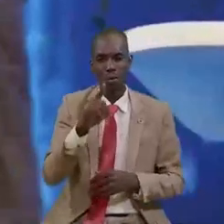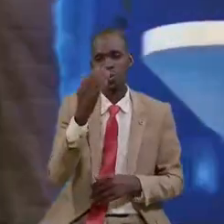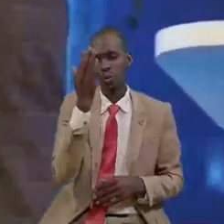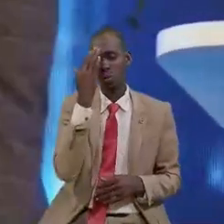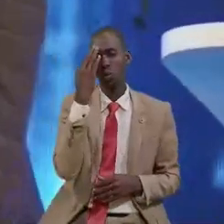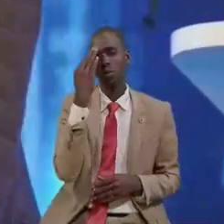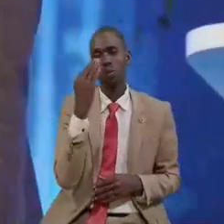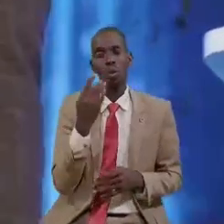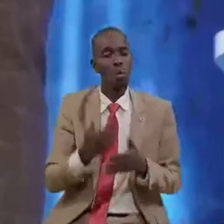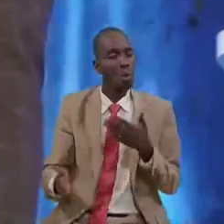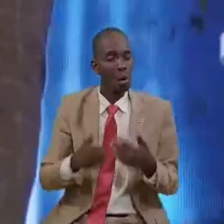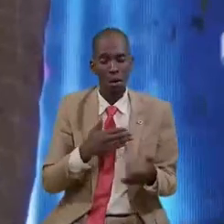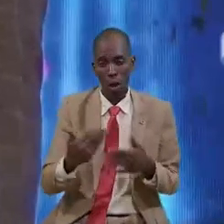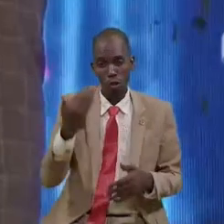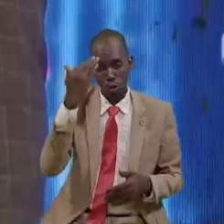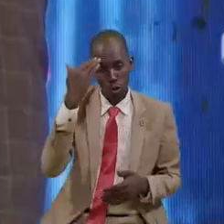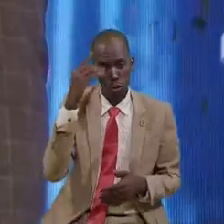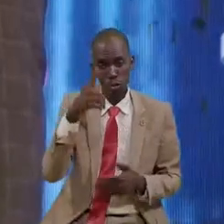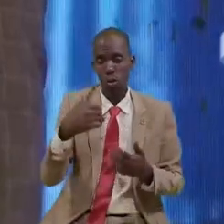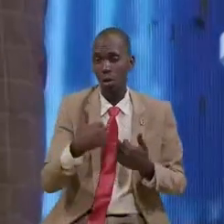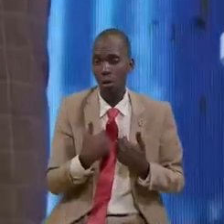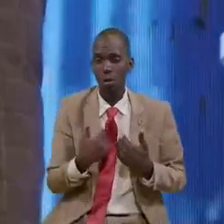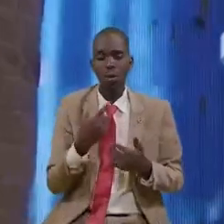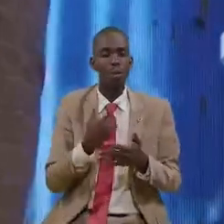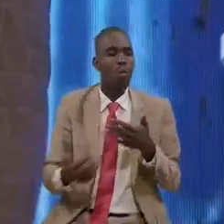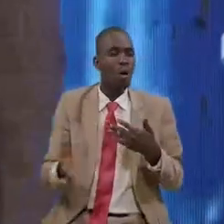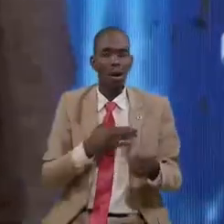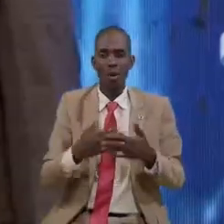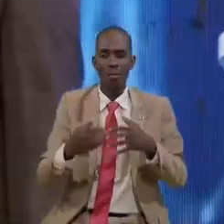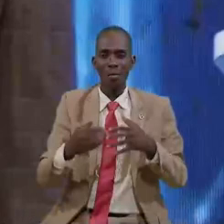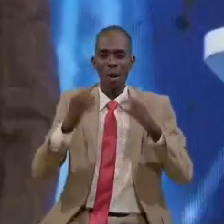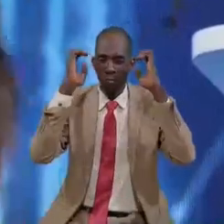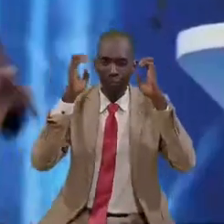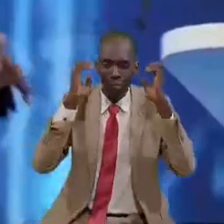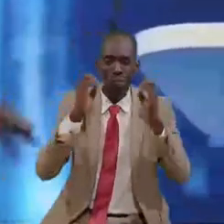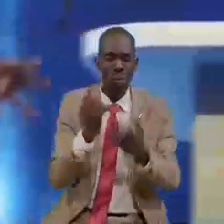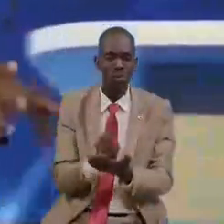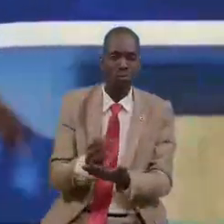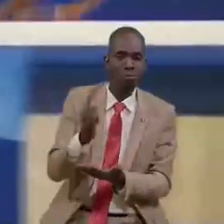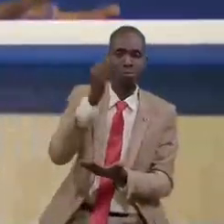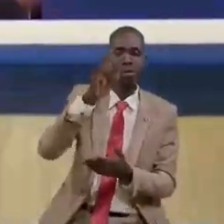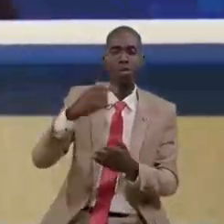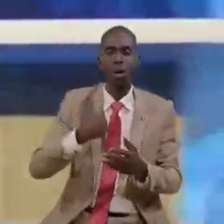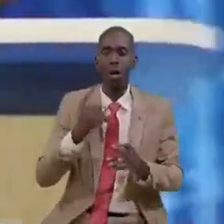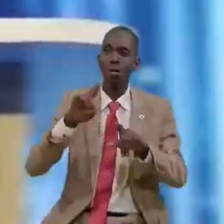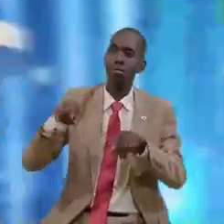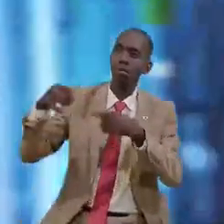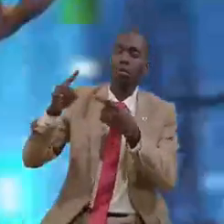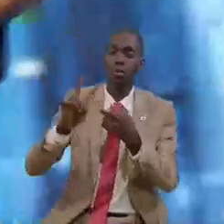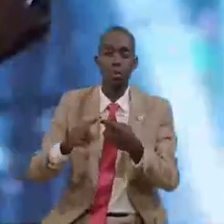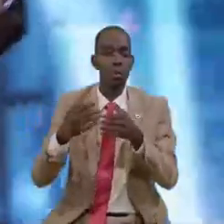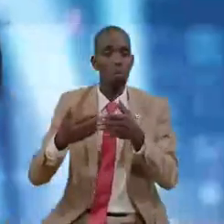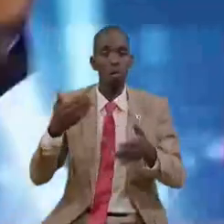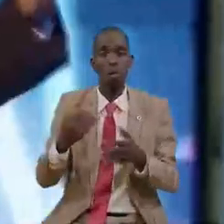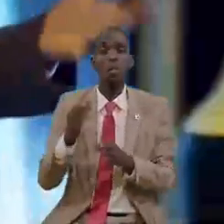connaissez, la connaissance que vous avez, quel que soit l'institution que vous avez fréquentée,